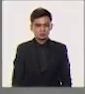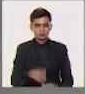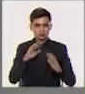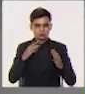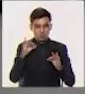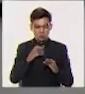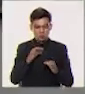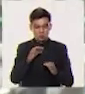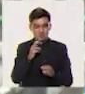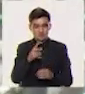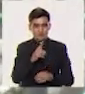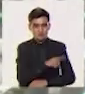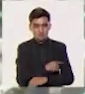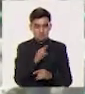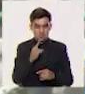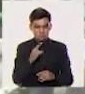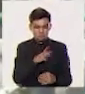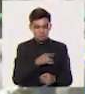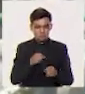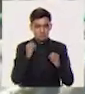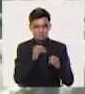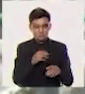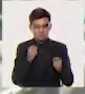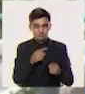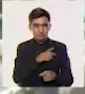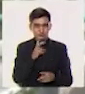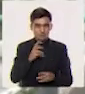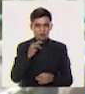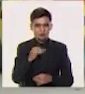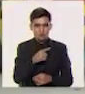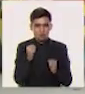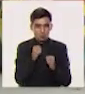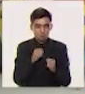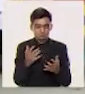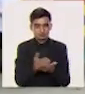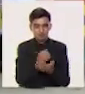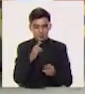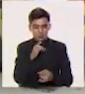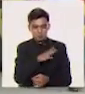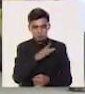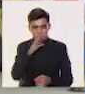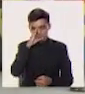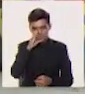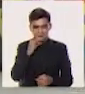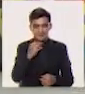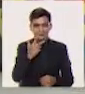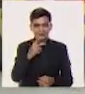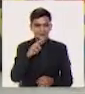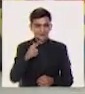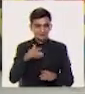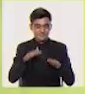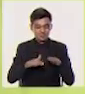Оқиға орнына келген дәрігерлер сәбидің денесі мұзда үлгерген айтады. Тақылатылардың сөзінше табылған нәресте ер бала, салмағы 3 келуге